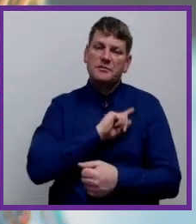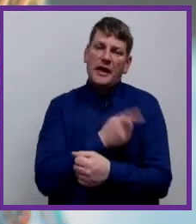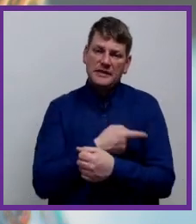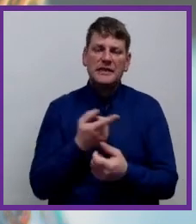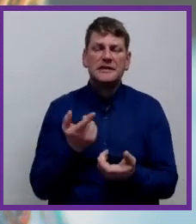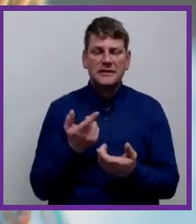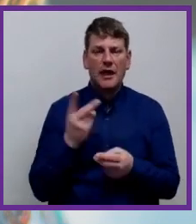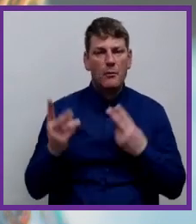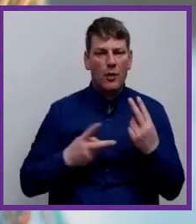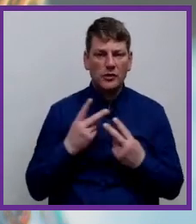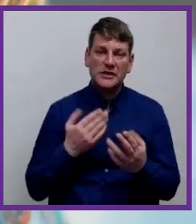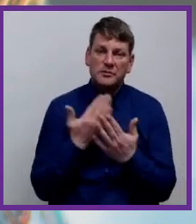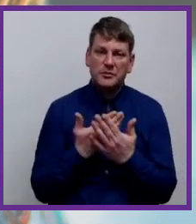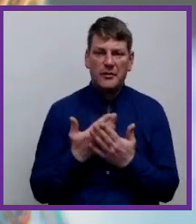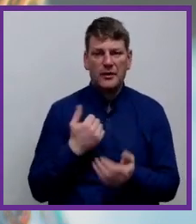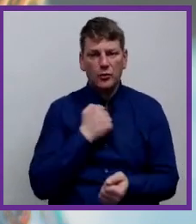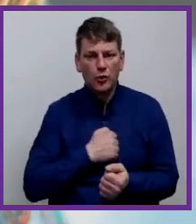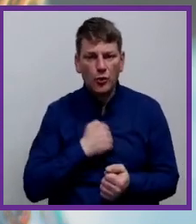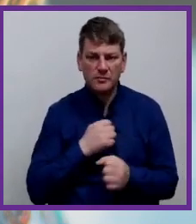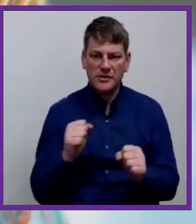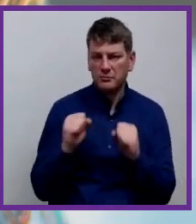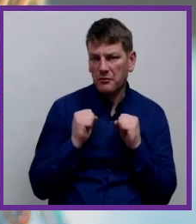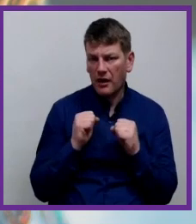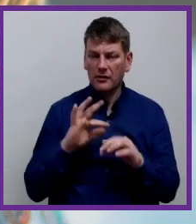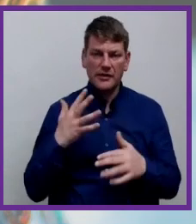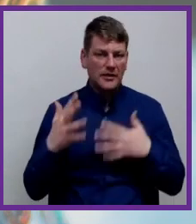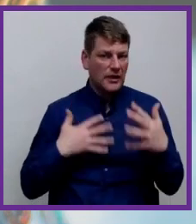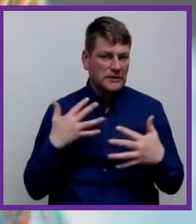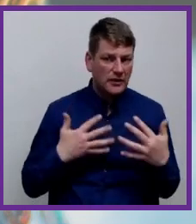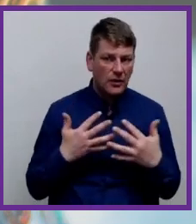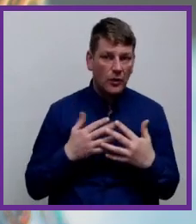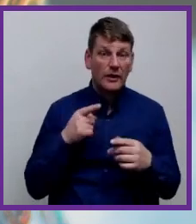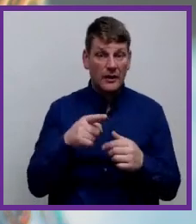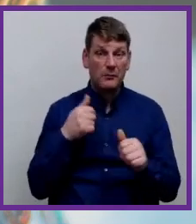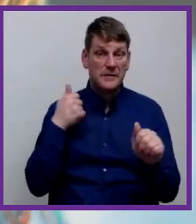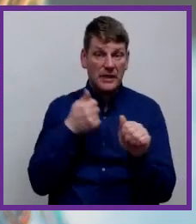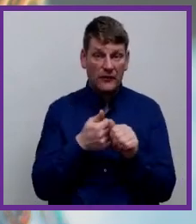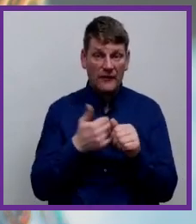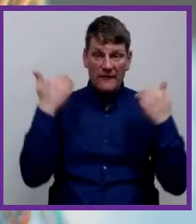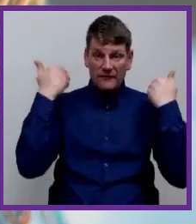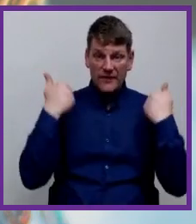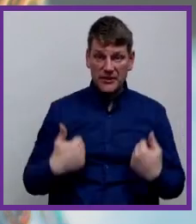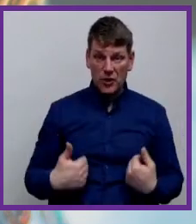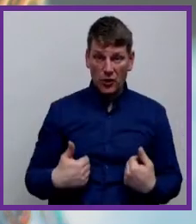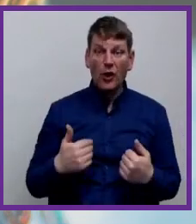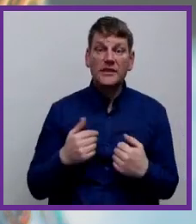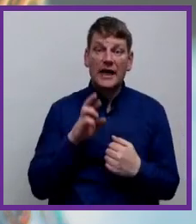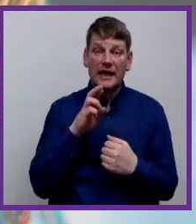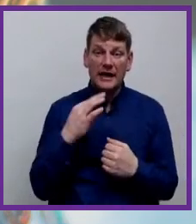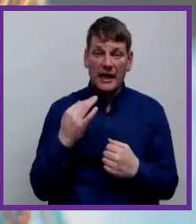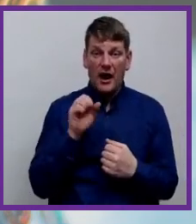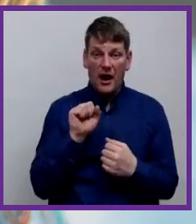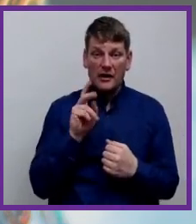emocijas, piemēram, dusmas vai bailes vai kādu satraukumu, un tam seko fizioloģiskas reakcijas, kas ir tātad